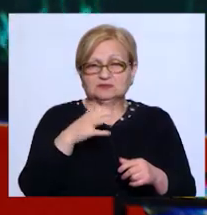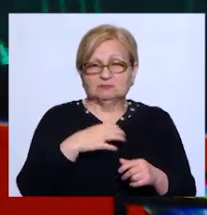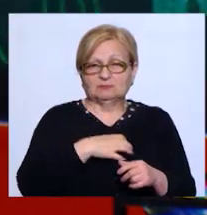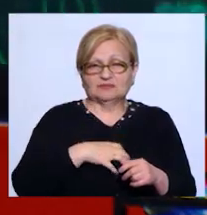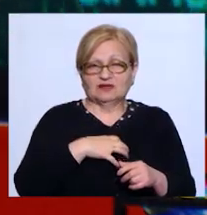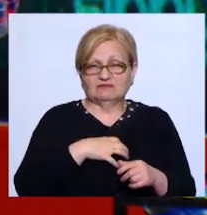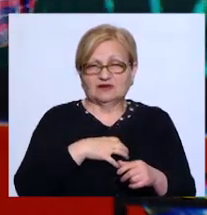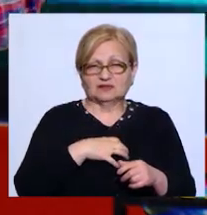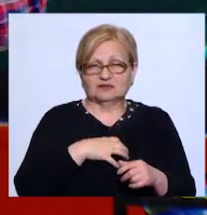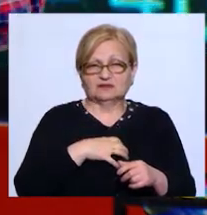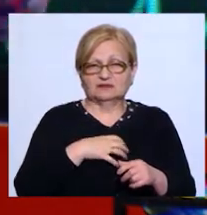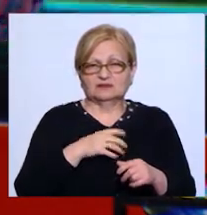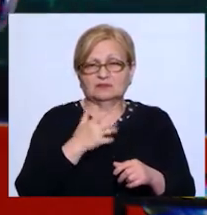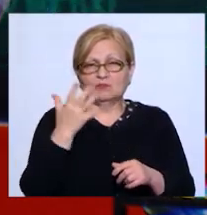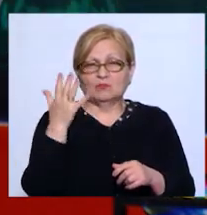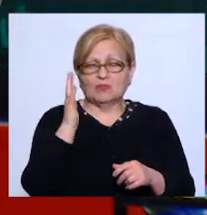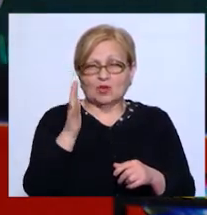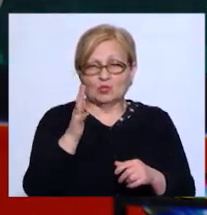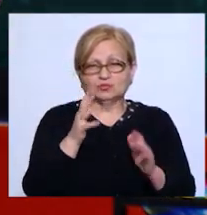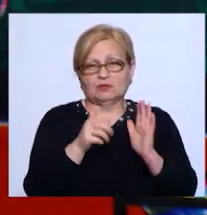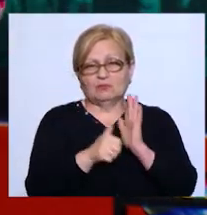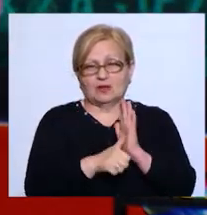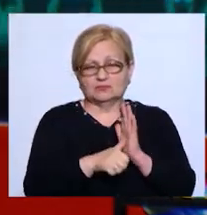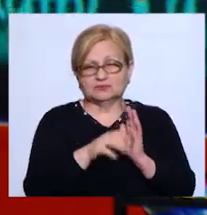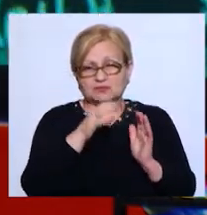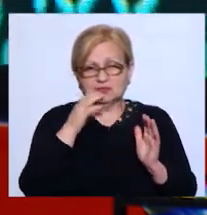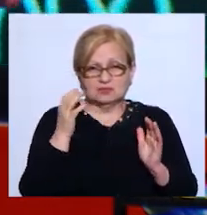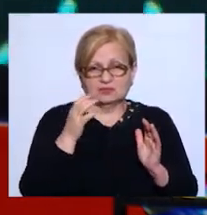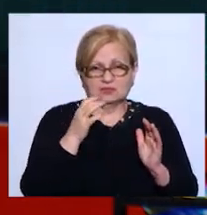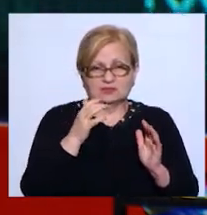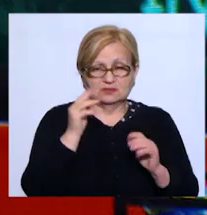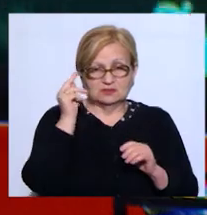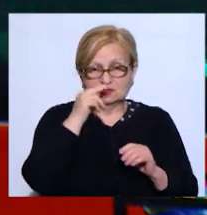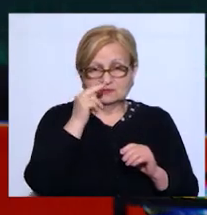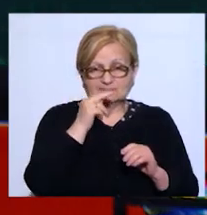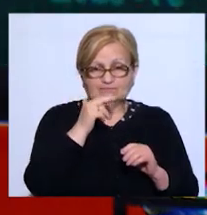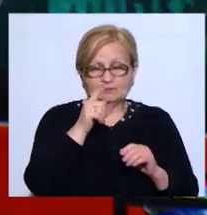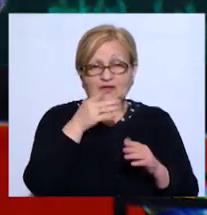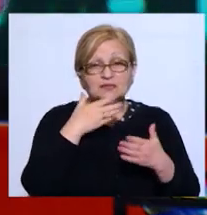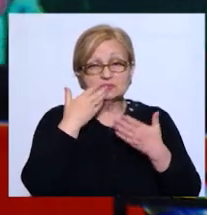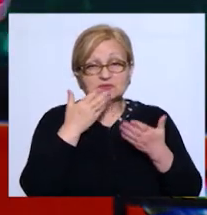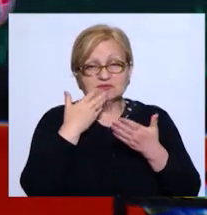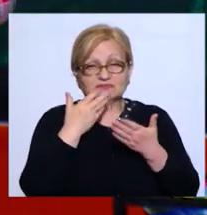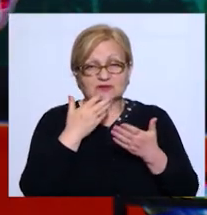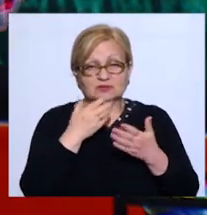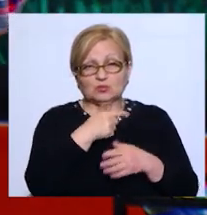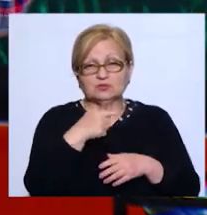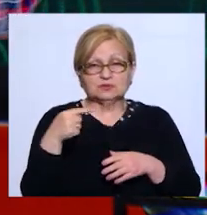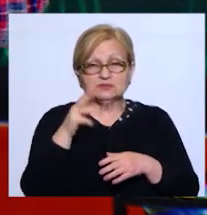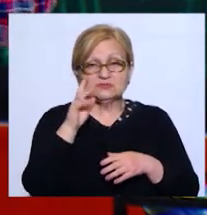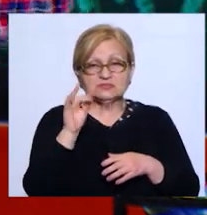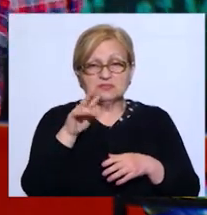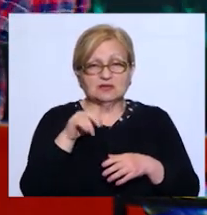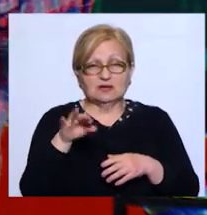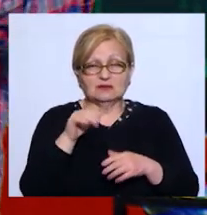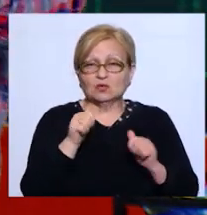და მეექვსე კლასში ძალიან ბევრს ისაუბრებთ. ახლა წილადის წაკითხვაზეც ვთქვათ ერთი-ორი სიტყვა,